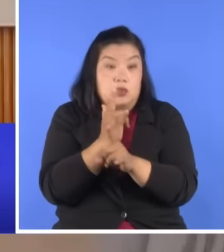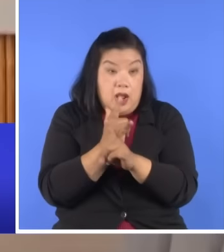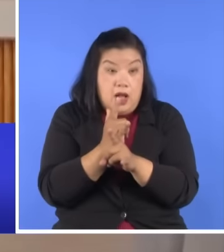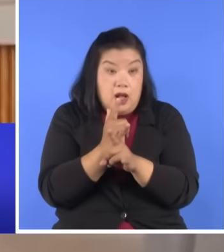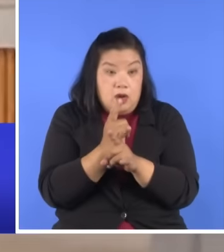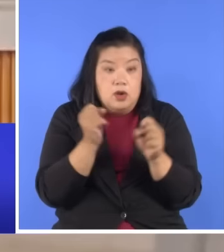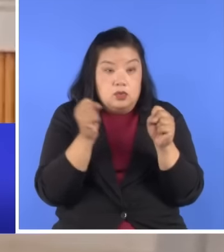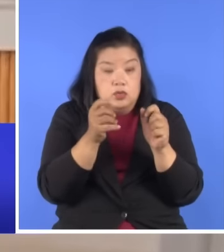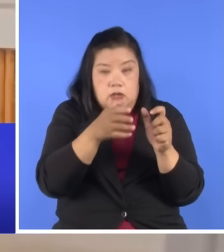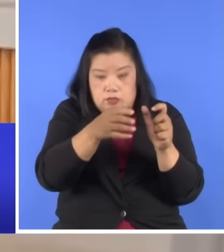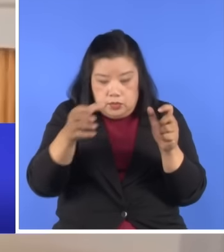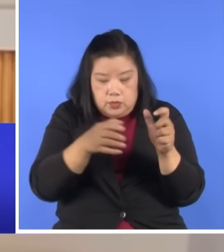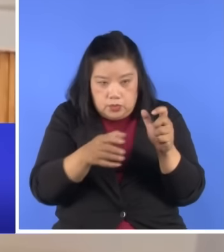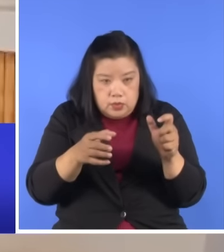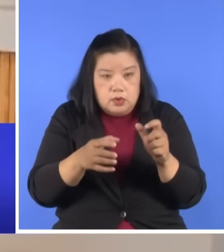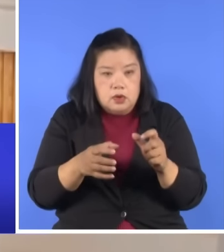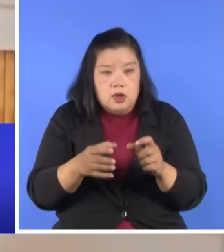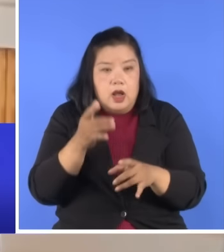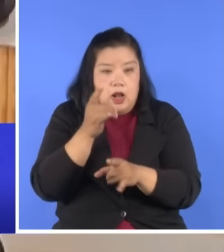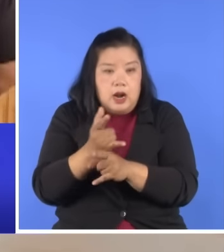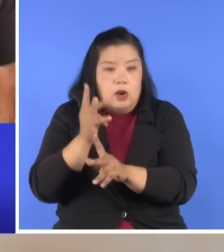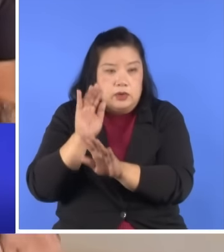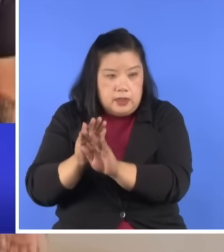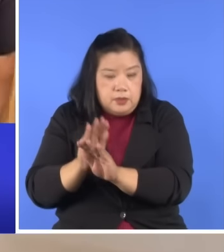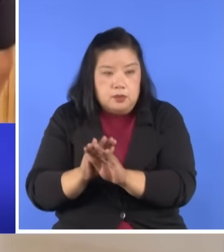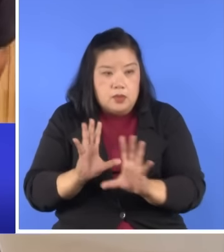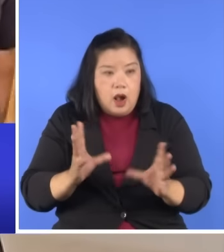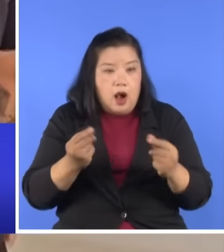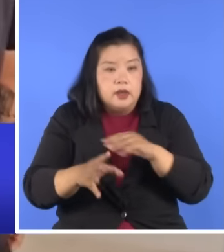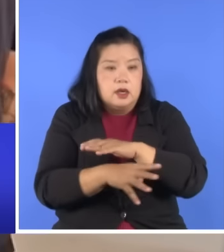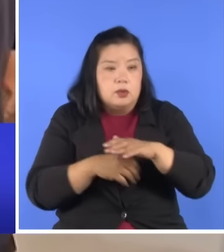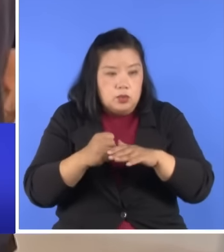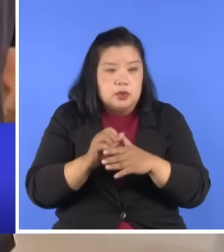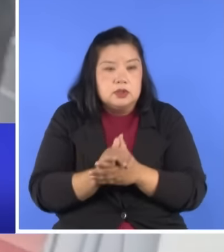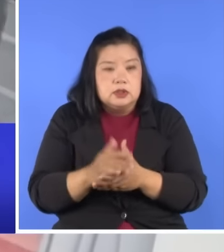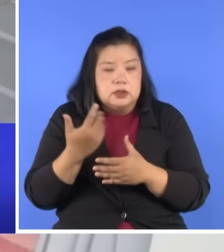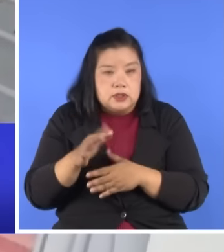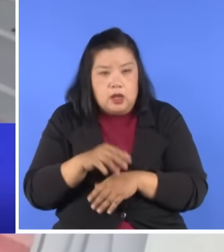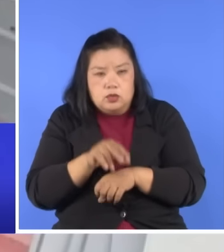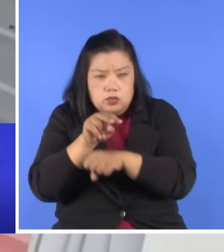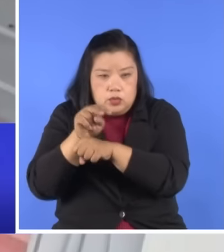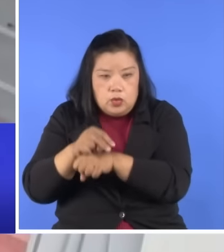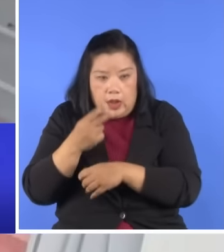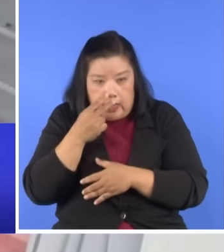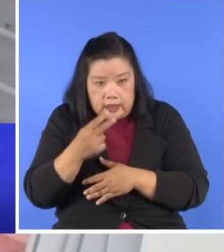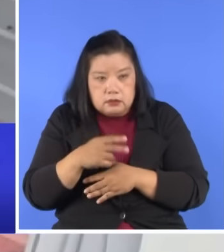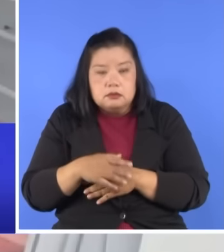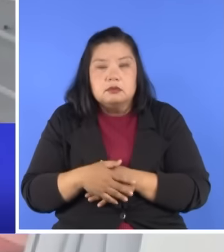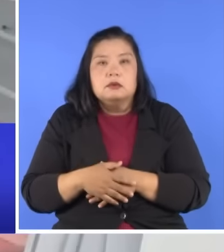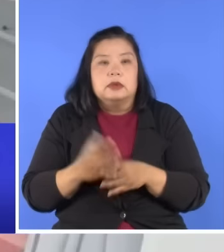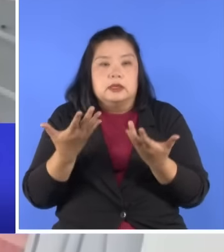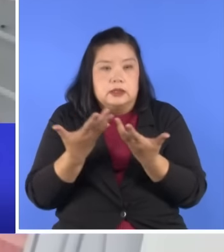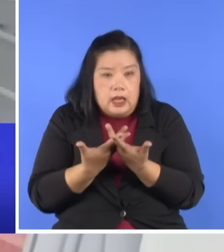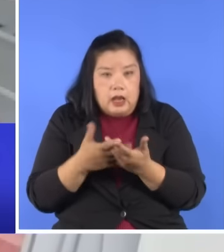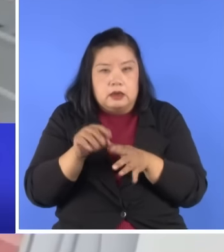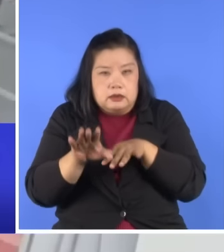เหล้าเก่าที่เขาสะสมเอาไว้ในบ้านอีกหลังนึงก็หายไปจนเกลี้ยงค่ะสำรวจรอบบ้านไปเจอรอยเหยียบย่ำหญ้าเข้าใจว่า